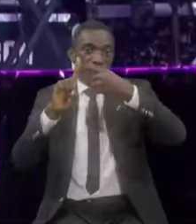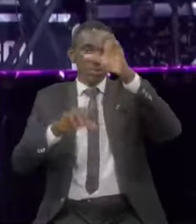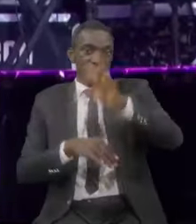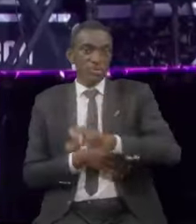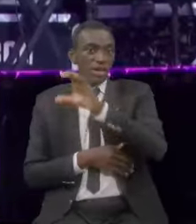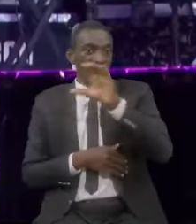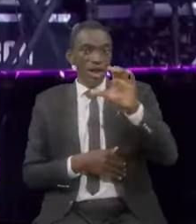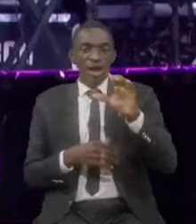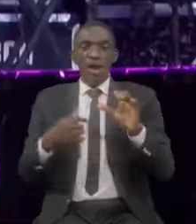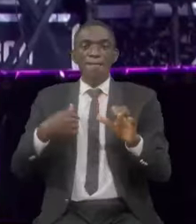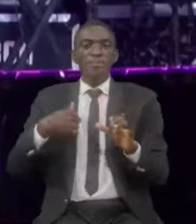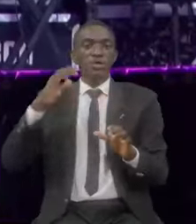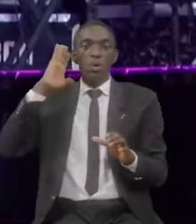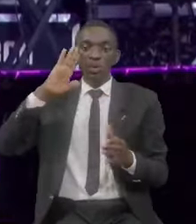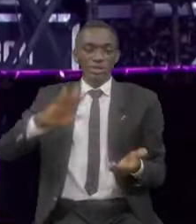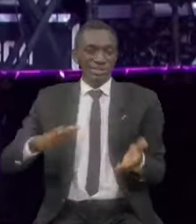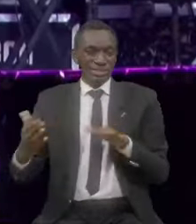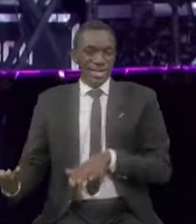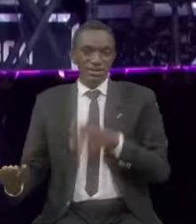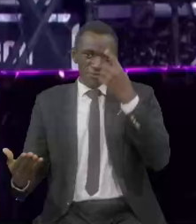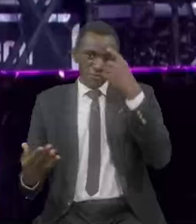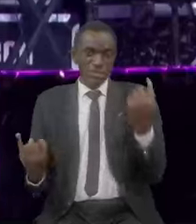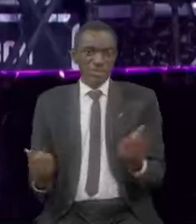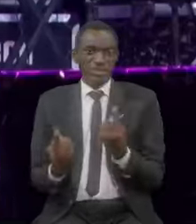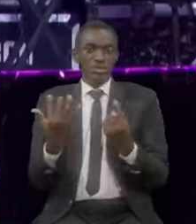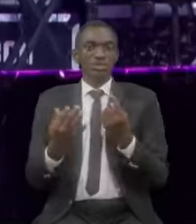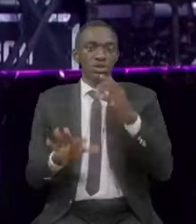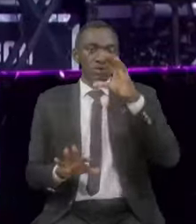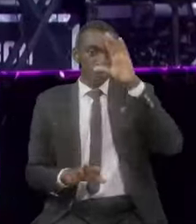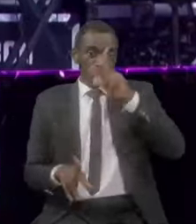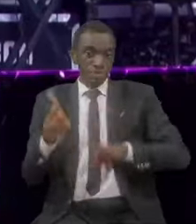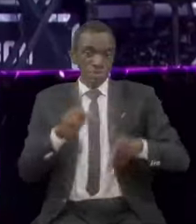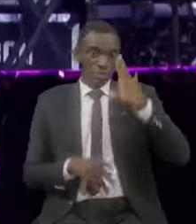Je vais mourir pour les péchés des hommes.